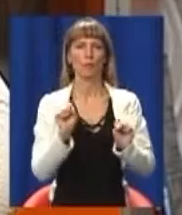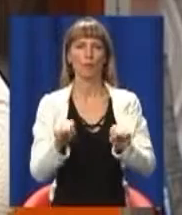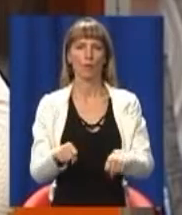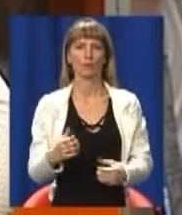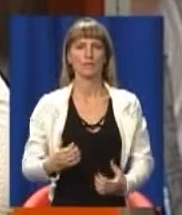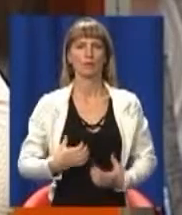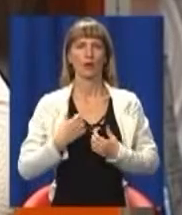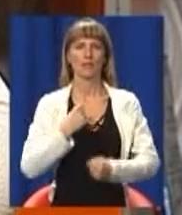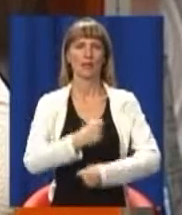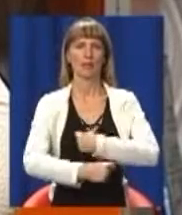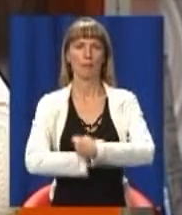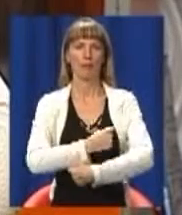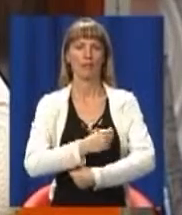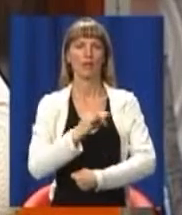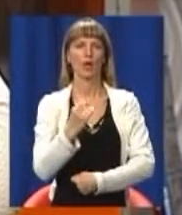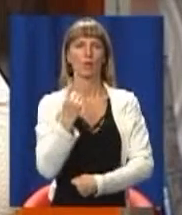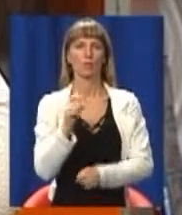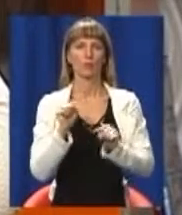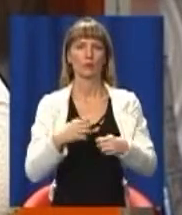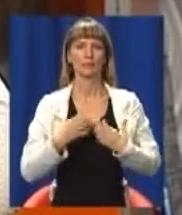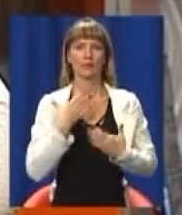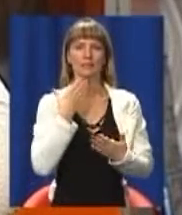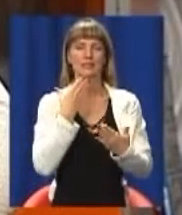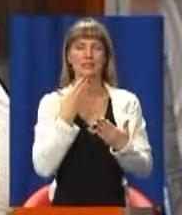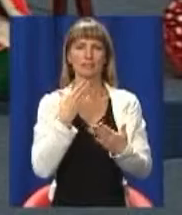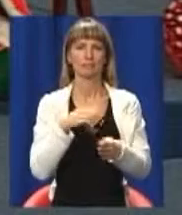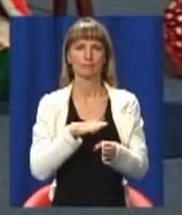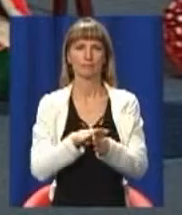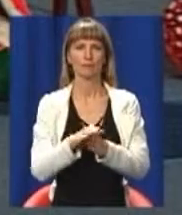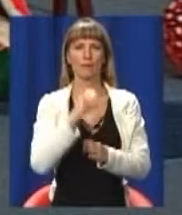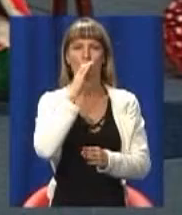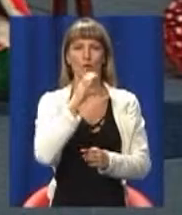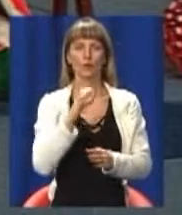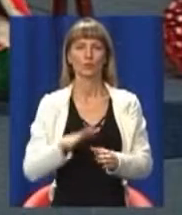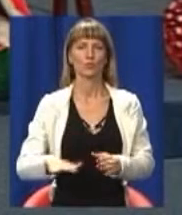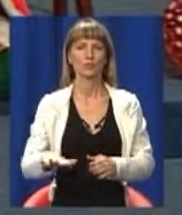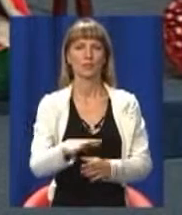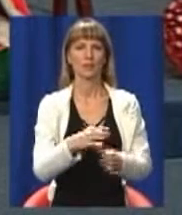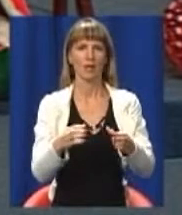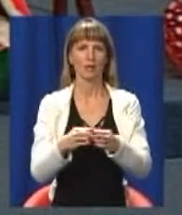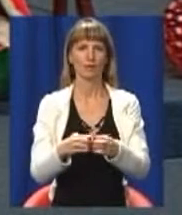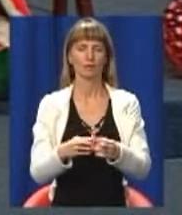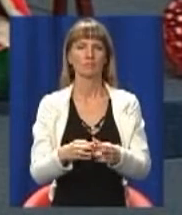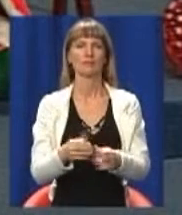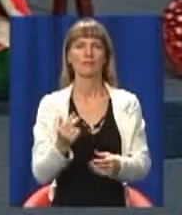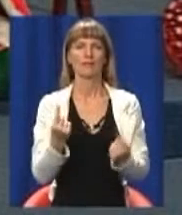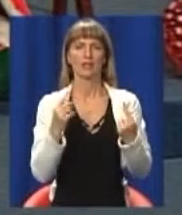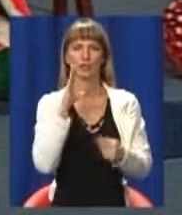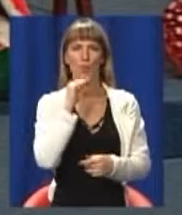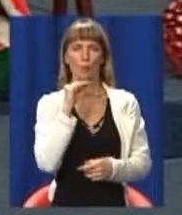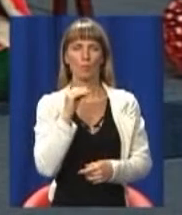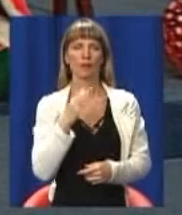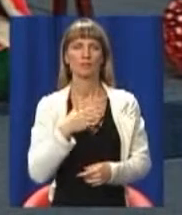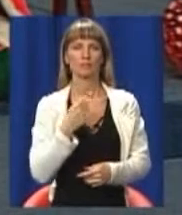можуть спугати медведя, а одна може спугати цілу волчу стаю. Так, дійсно, зазвичай великі собаки